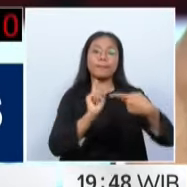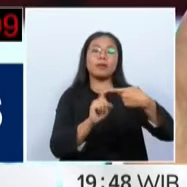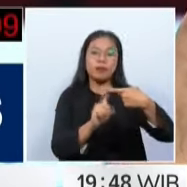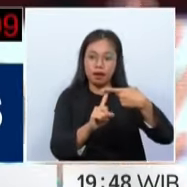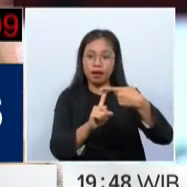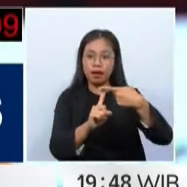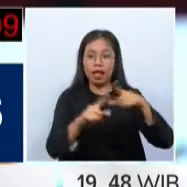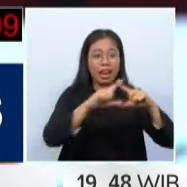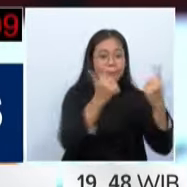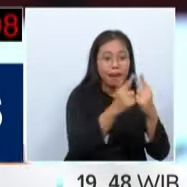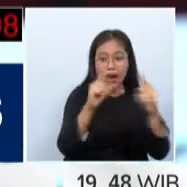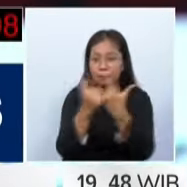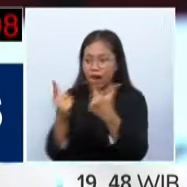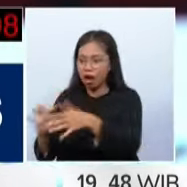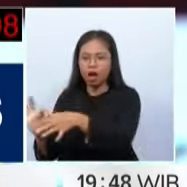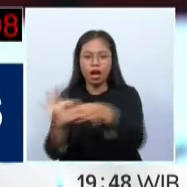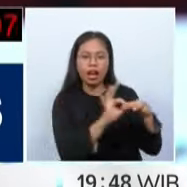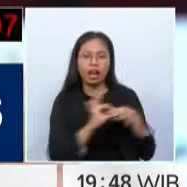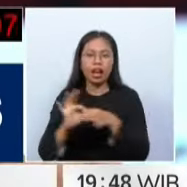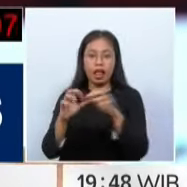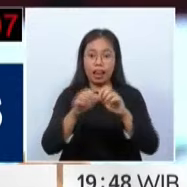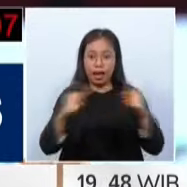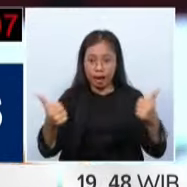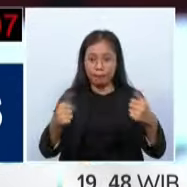komprehensif yang kedua